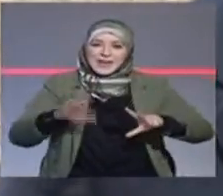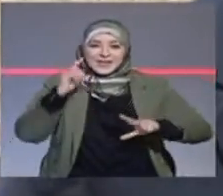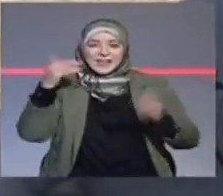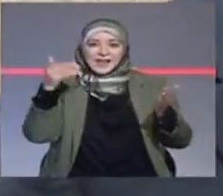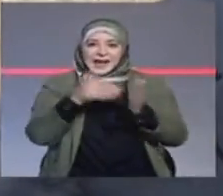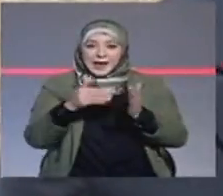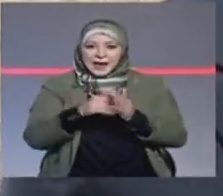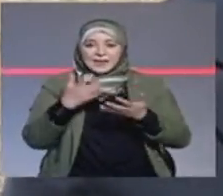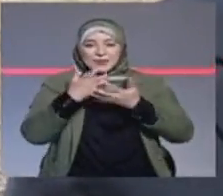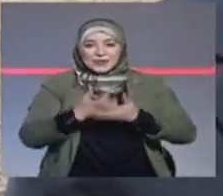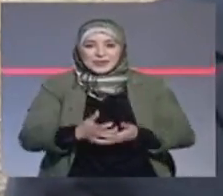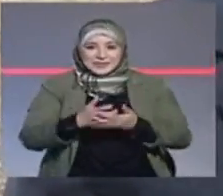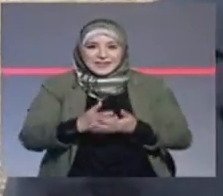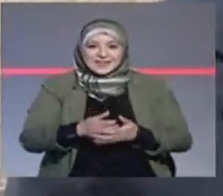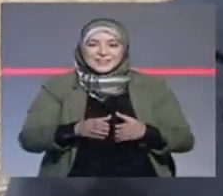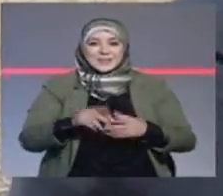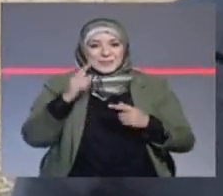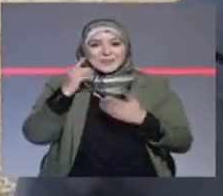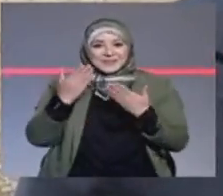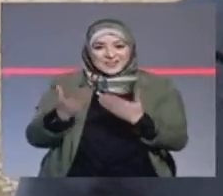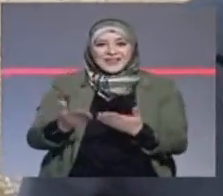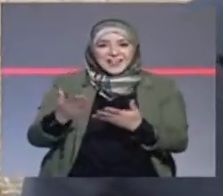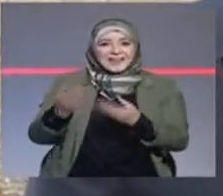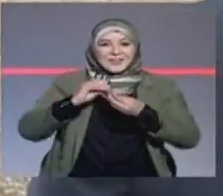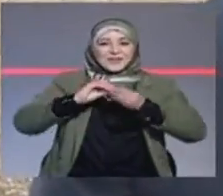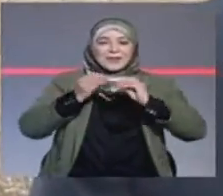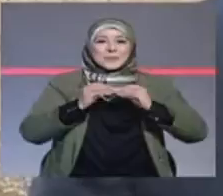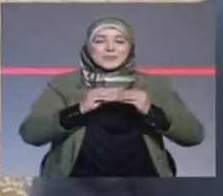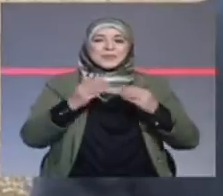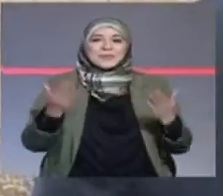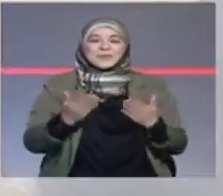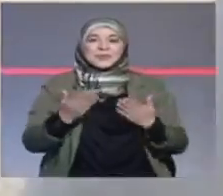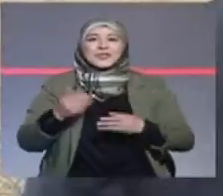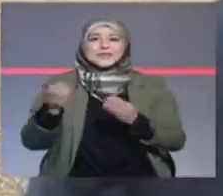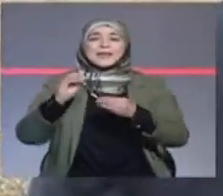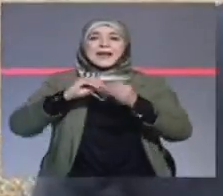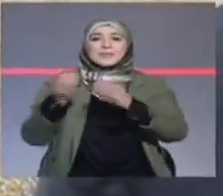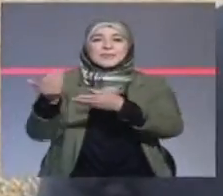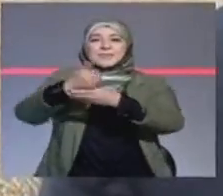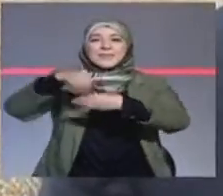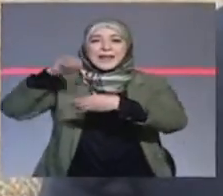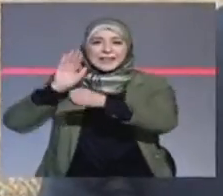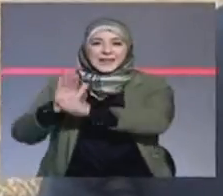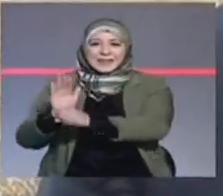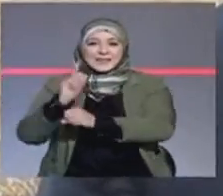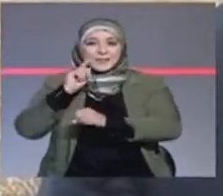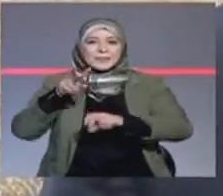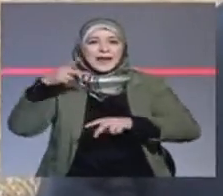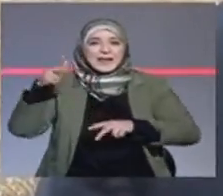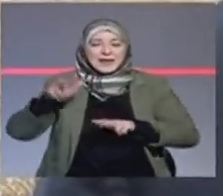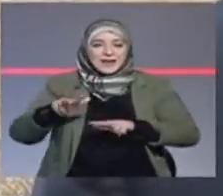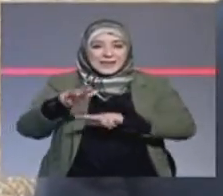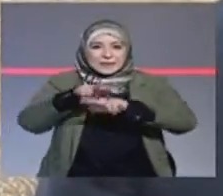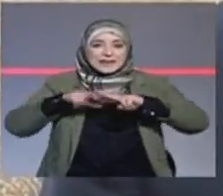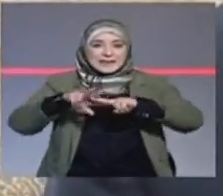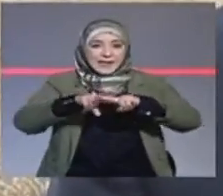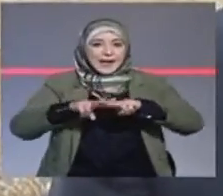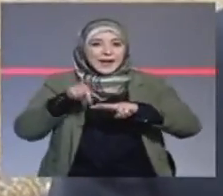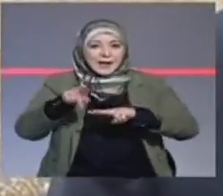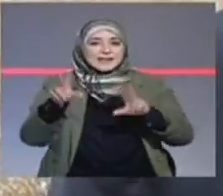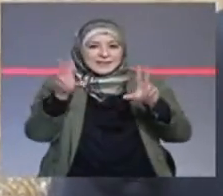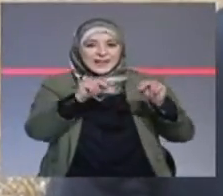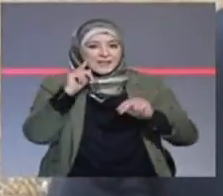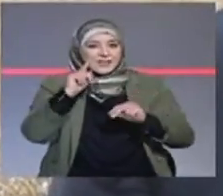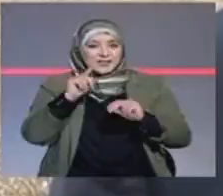1,800,000 قنطار. هذا يخلينا في إشكالية نتاع تخزين السكة الحديدية باش نقوموا من خلالها